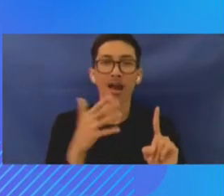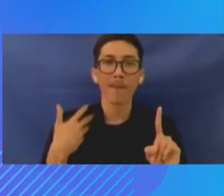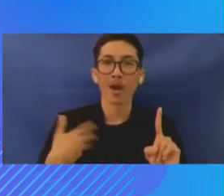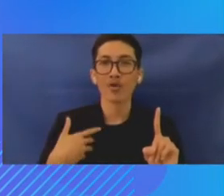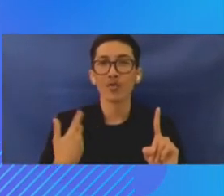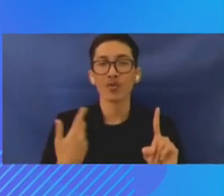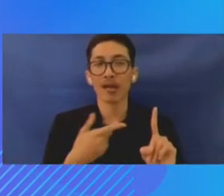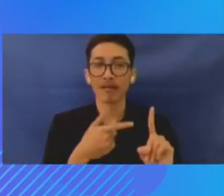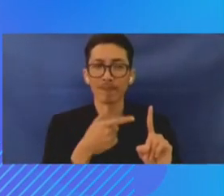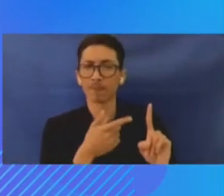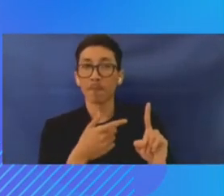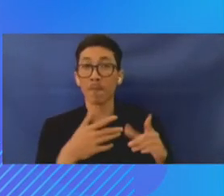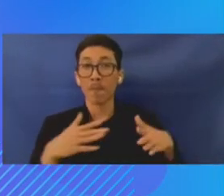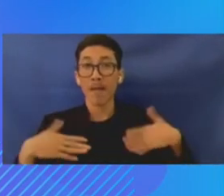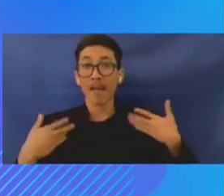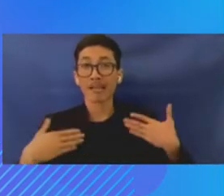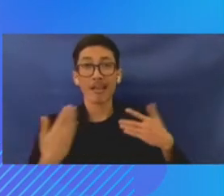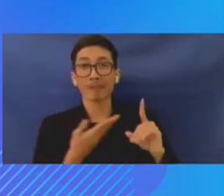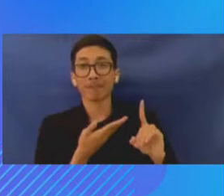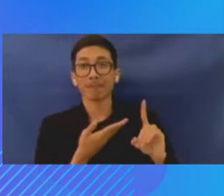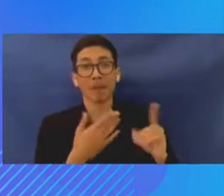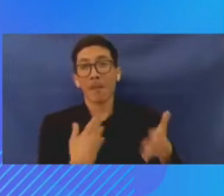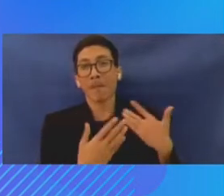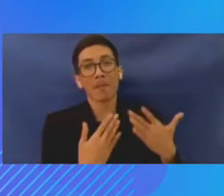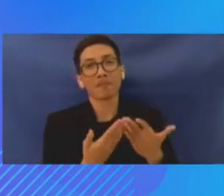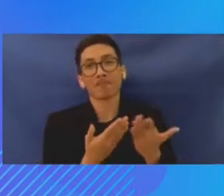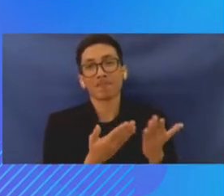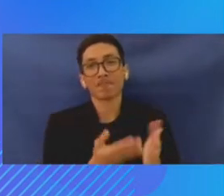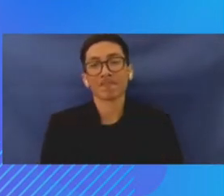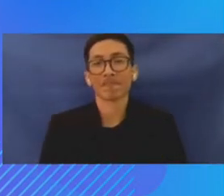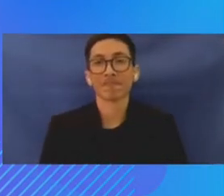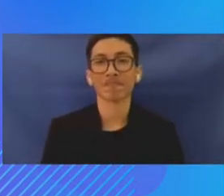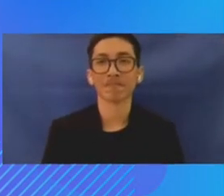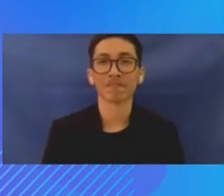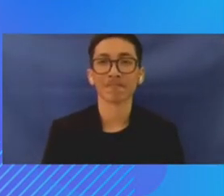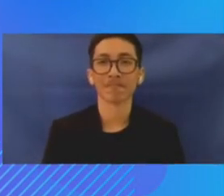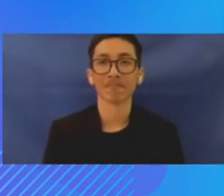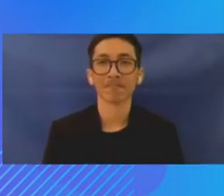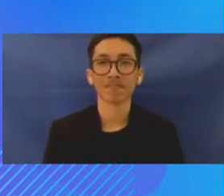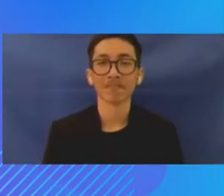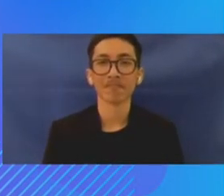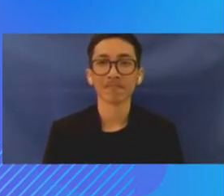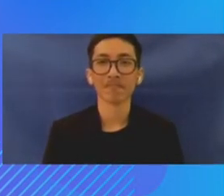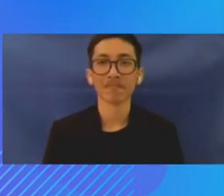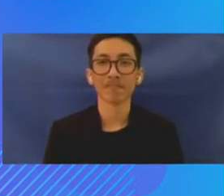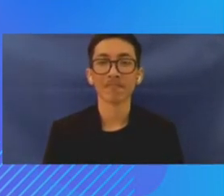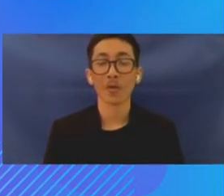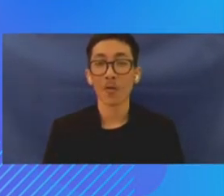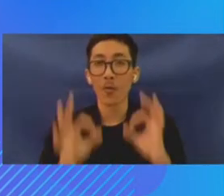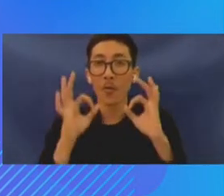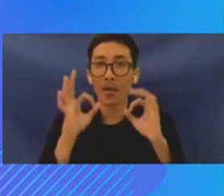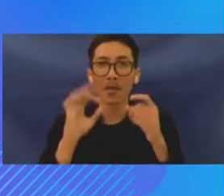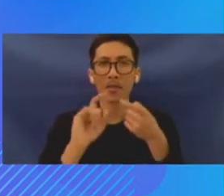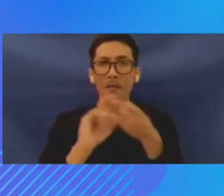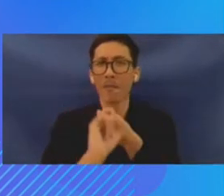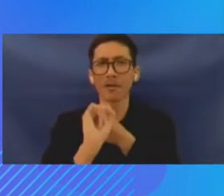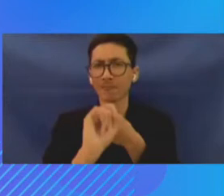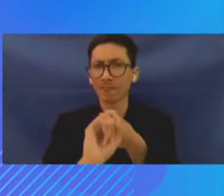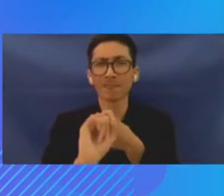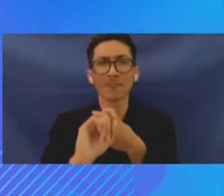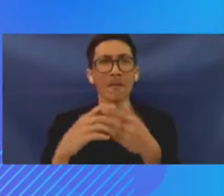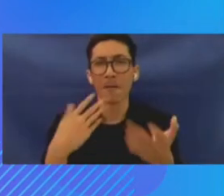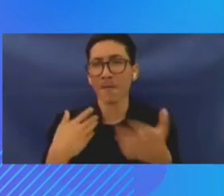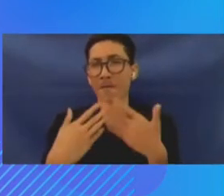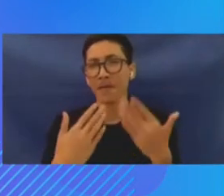bahagianya anak. Iya. Benar. Saya arahkan lagi. Okay, berteman boleh. Okay. Tidak